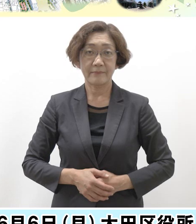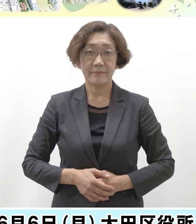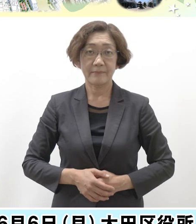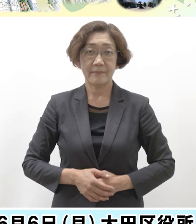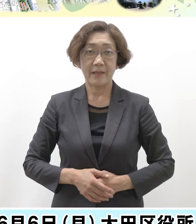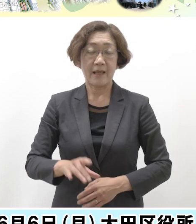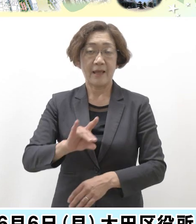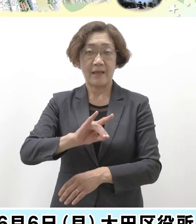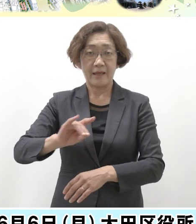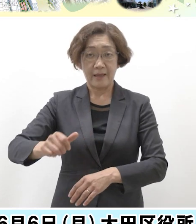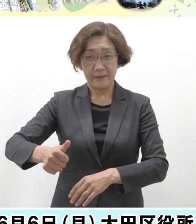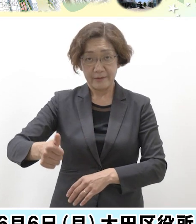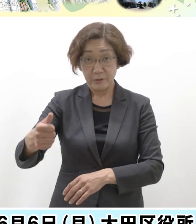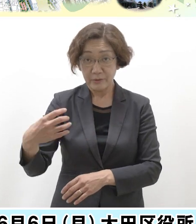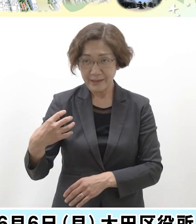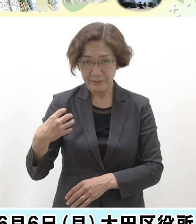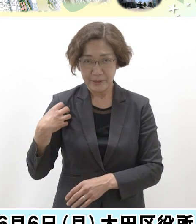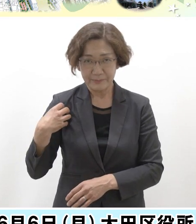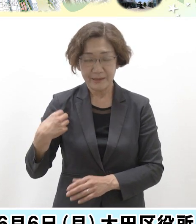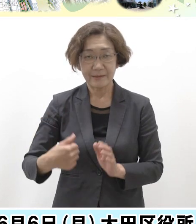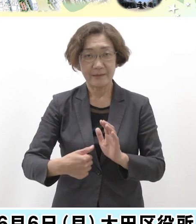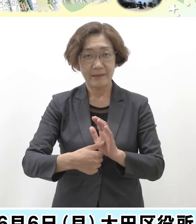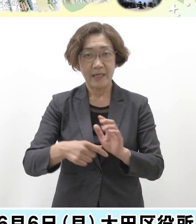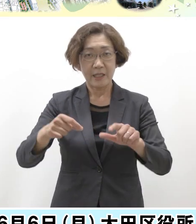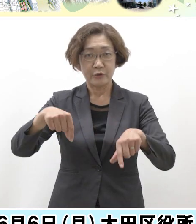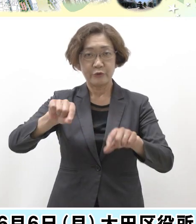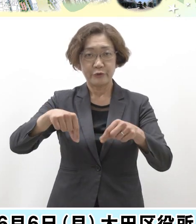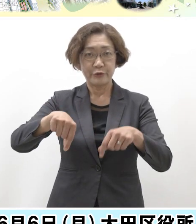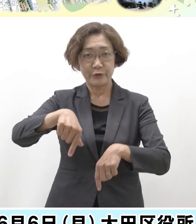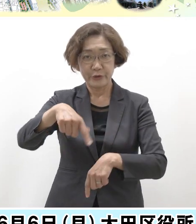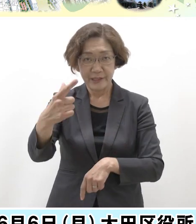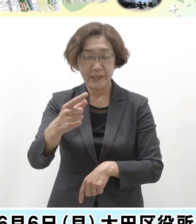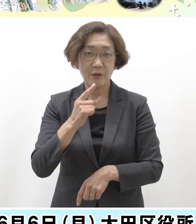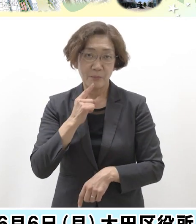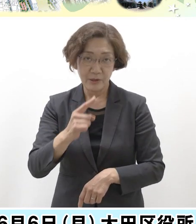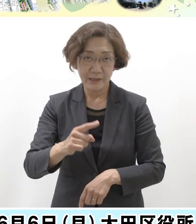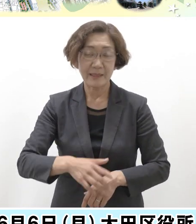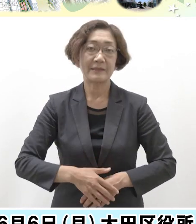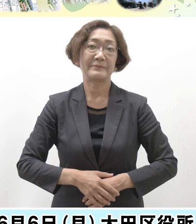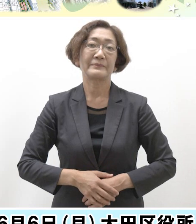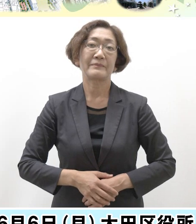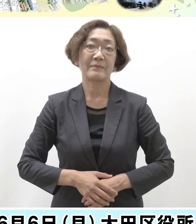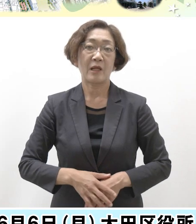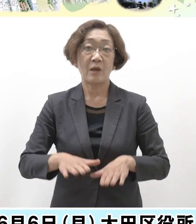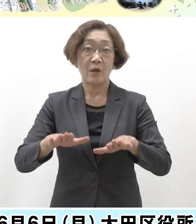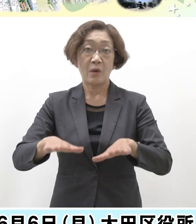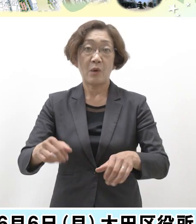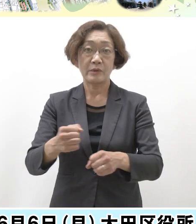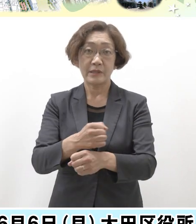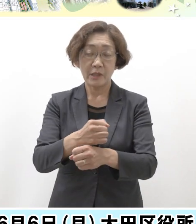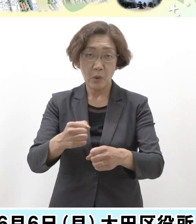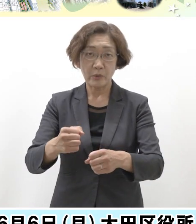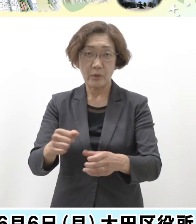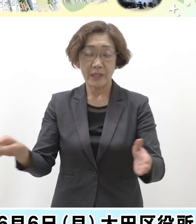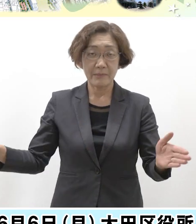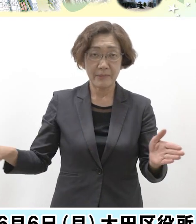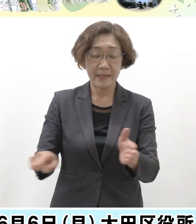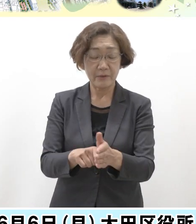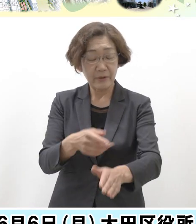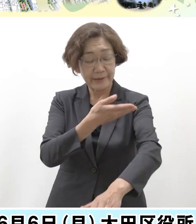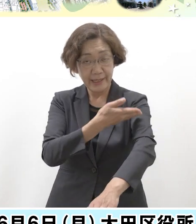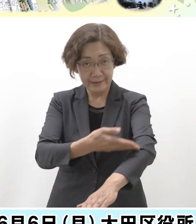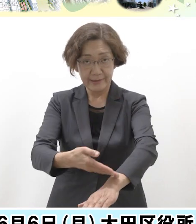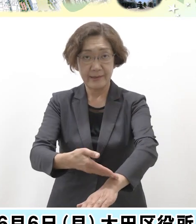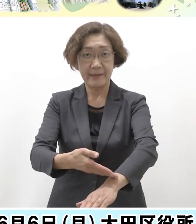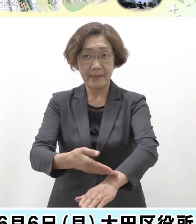大田区議会議長の鈴木孝幸でございます。本事業のこれまでの経緯と概要につきましては松